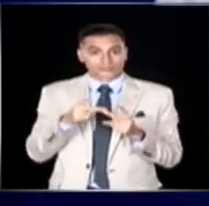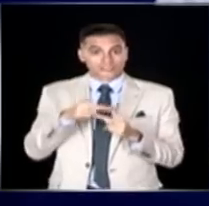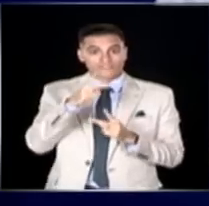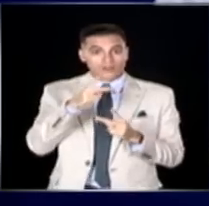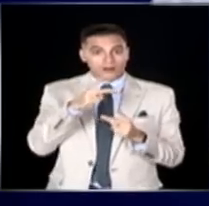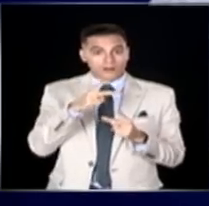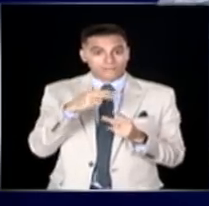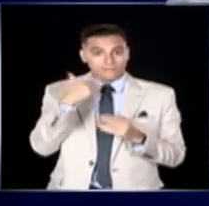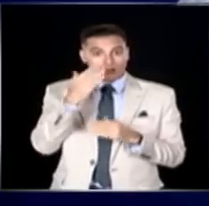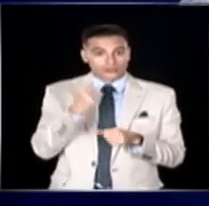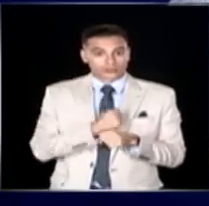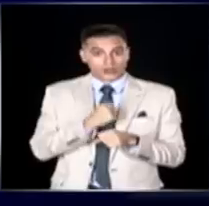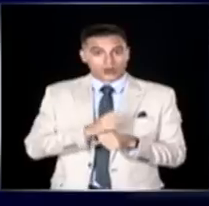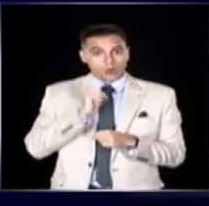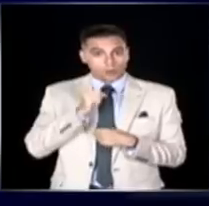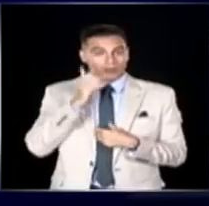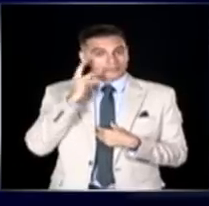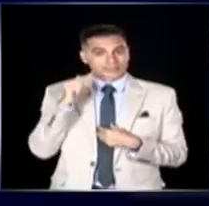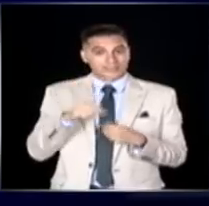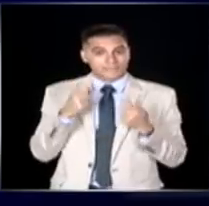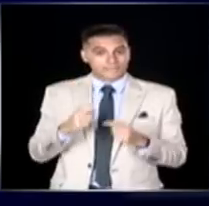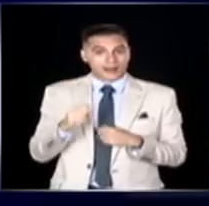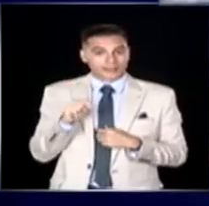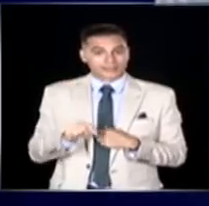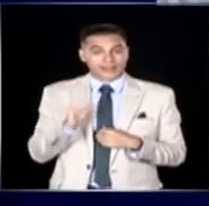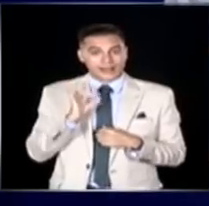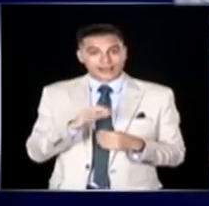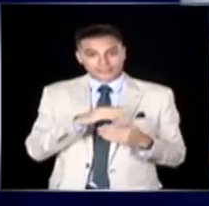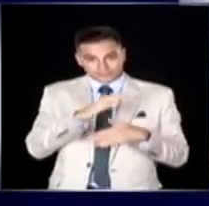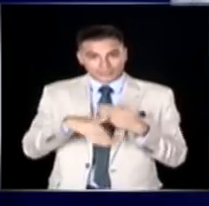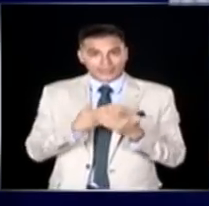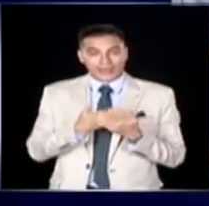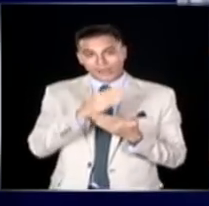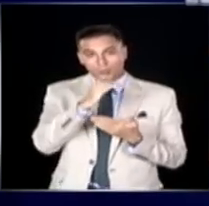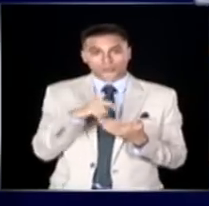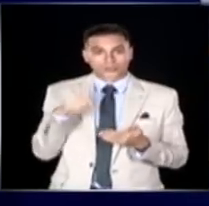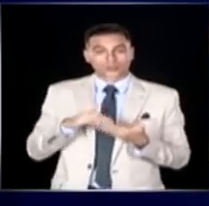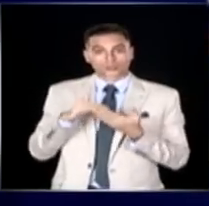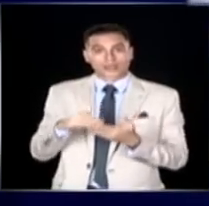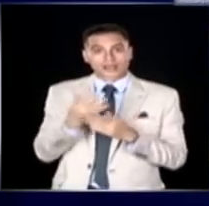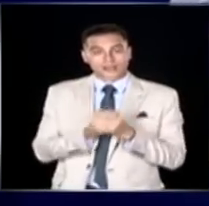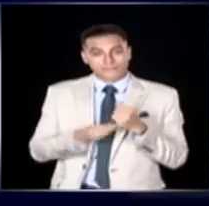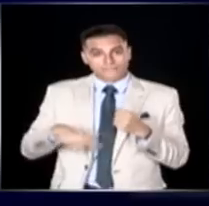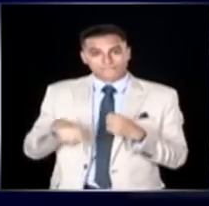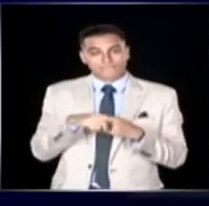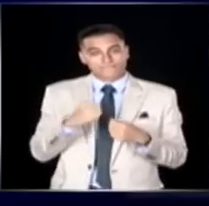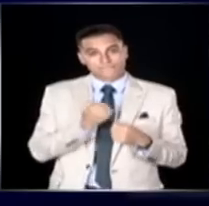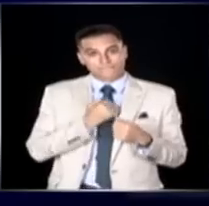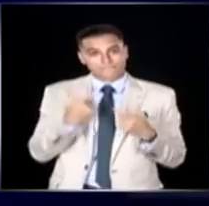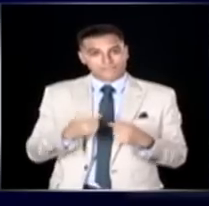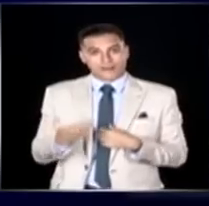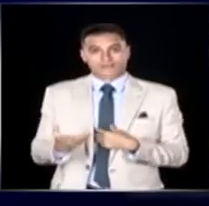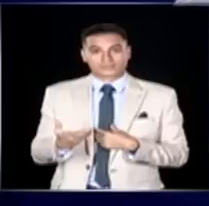تنسيش بلدك، لازم ترجعي وتنجحي في بلدك وتساعدي ولاد بلدك. صح ولا غلط؟